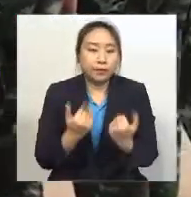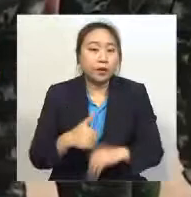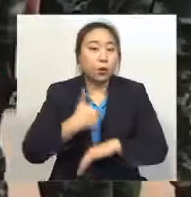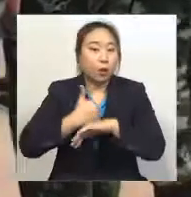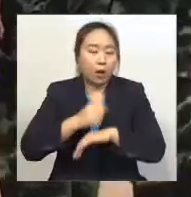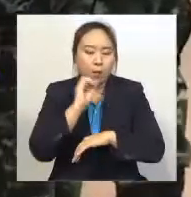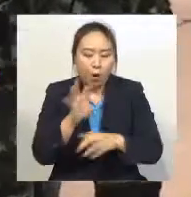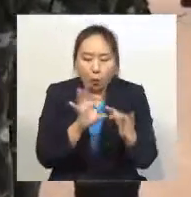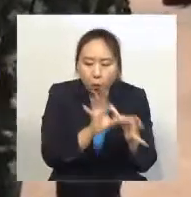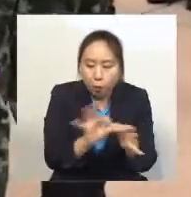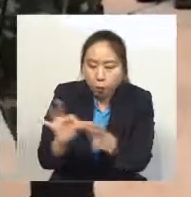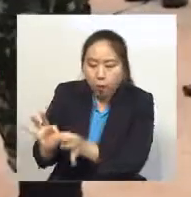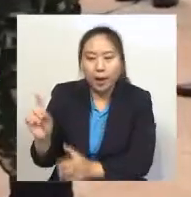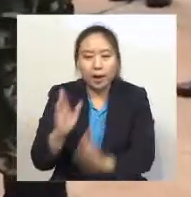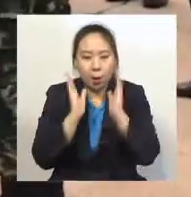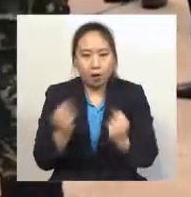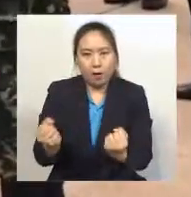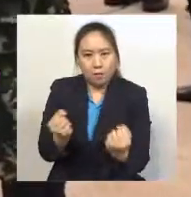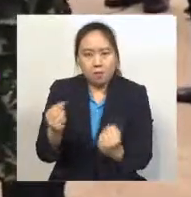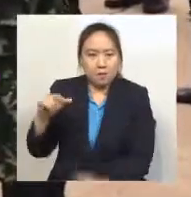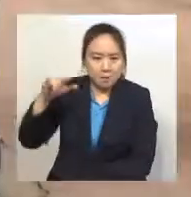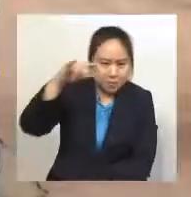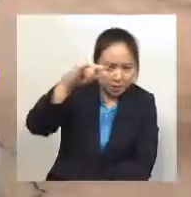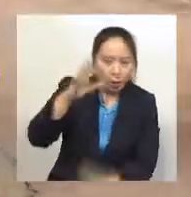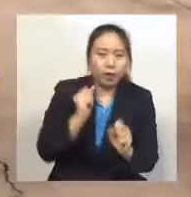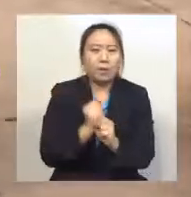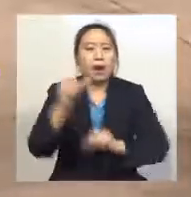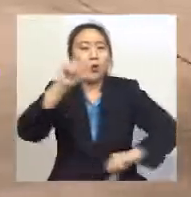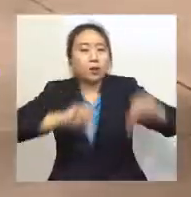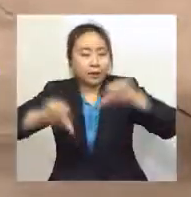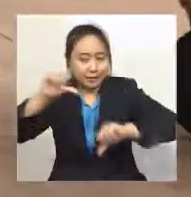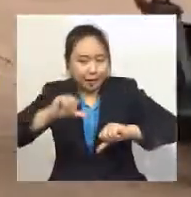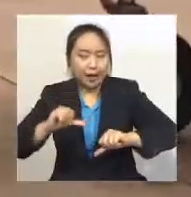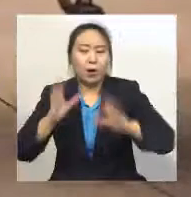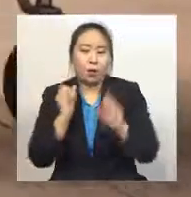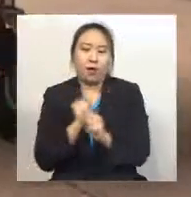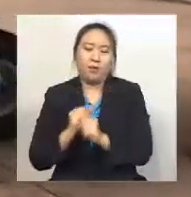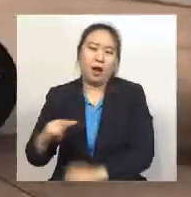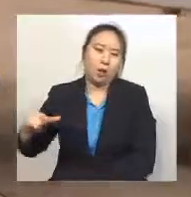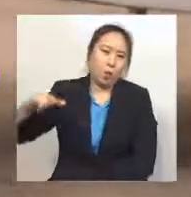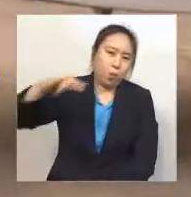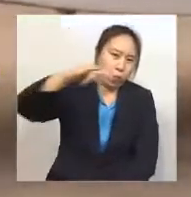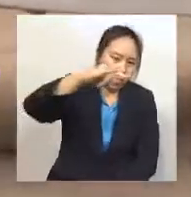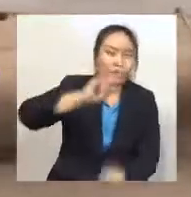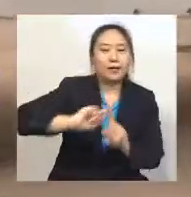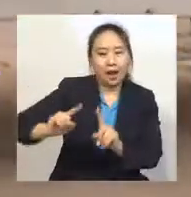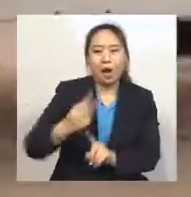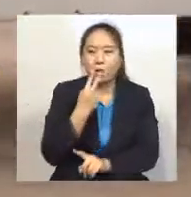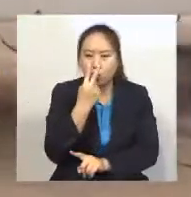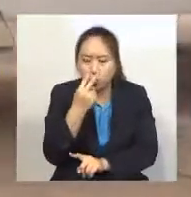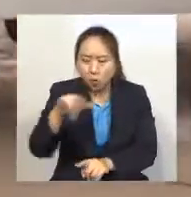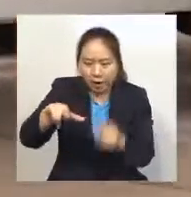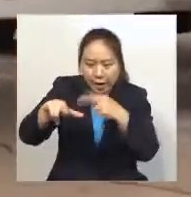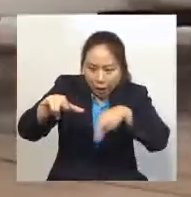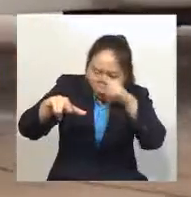รีก็ได้แสดงความห่วงใยครับทั้งนักบินนักวิทยาศาสตร์และเจ้าหน้าที่ที่ขึ้นบินปฏิบัติงานโดยย้ำนะครับว่าให้ดูแลอากาศย